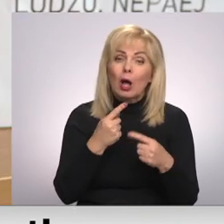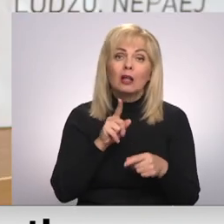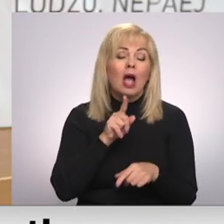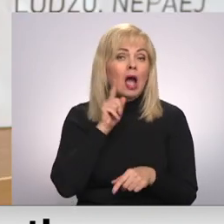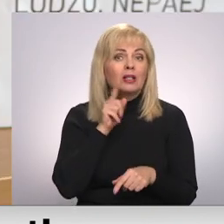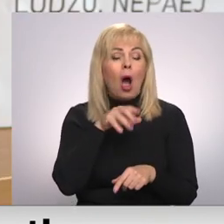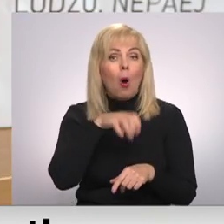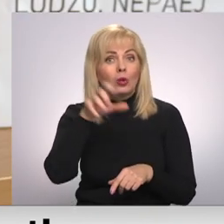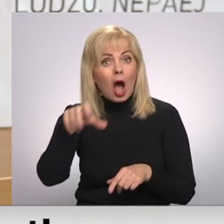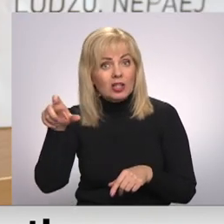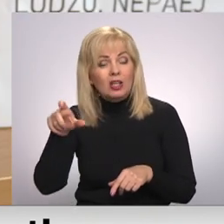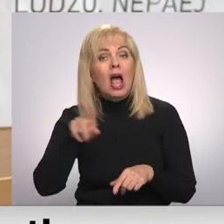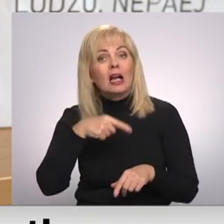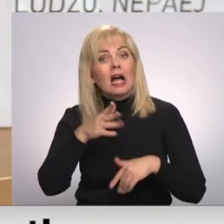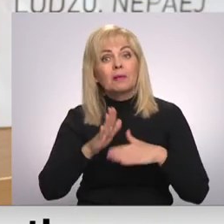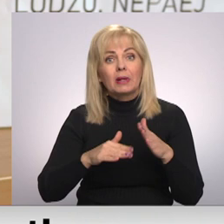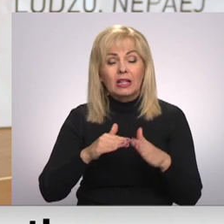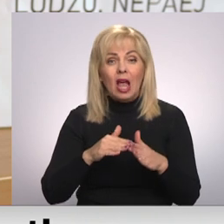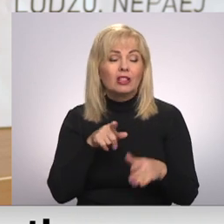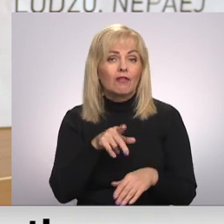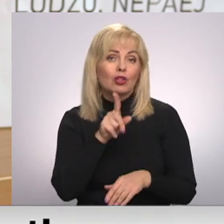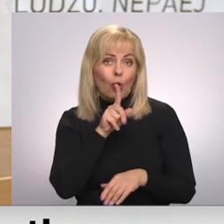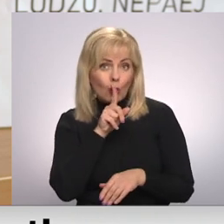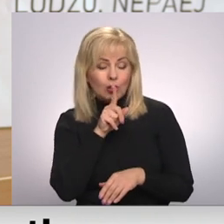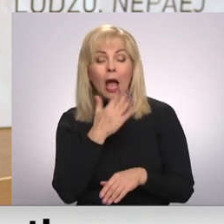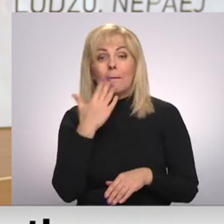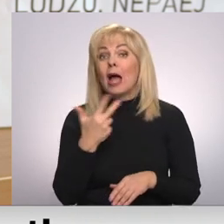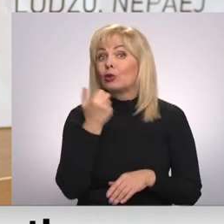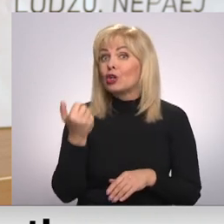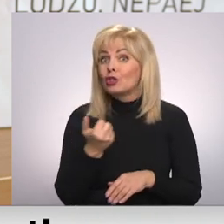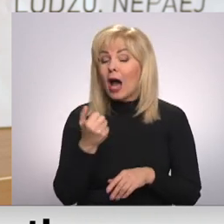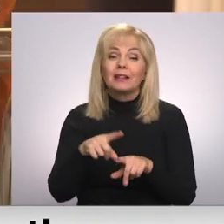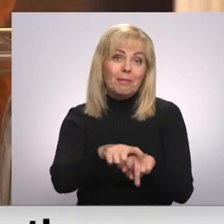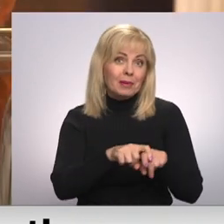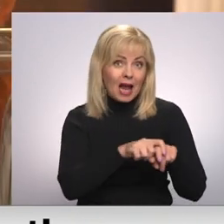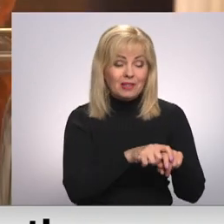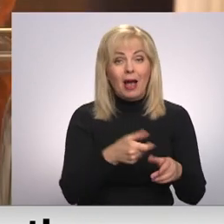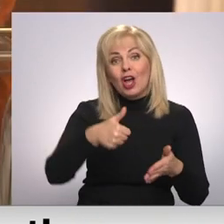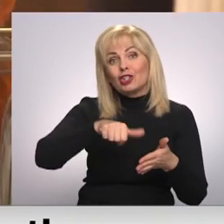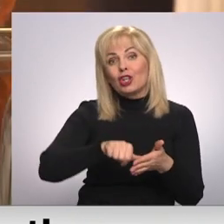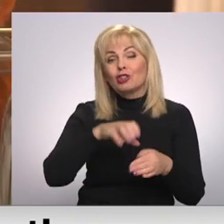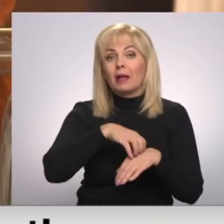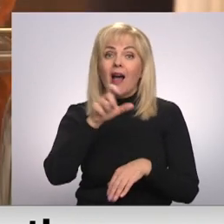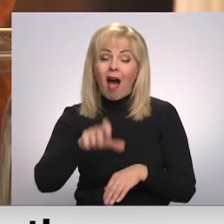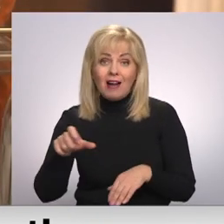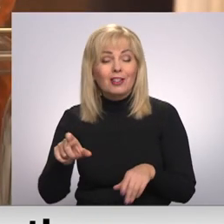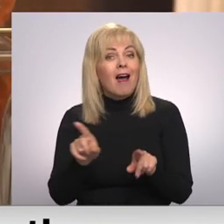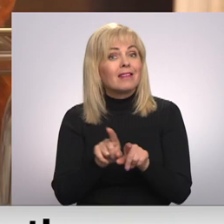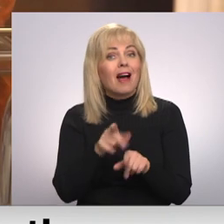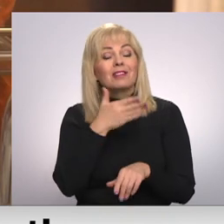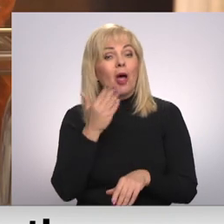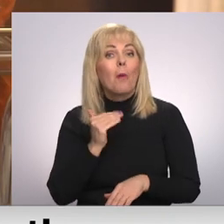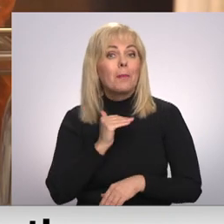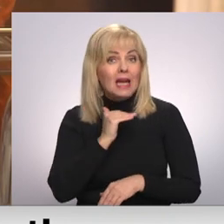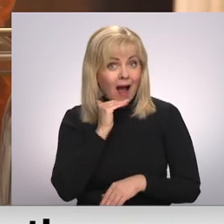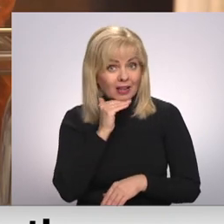laiku praktizējoši ārsti, viņš neatklāja. Pēdējos 3 gados ir piesaistīti 16 ārsti, bet arī tas nav